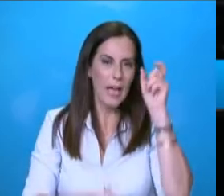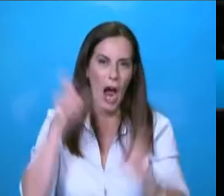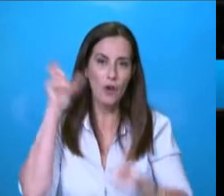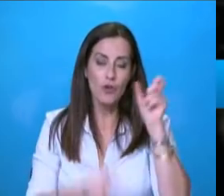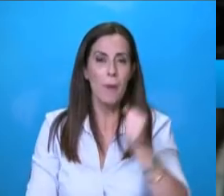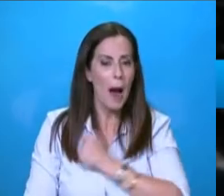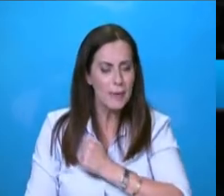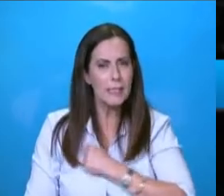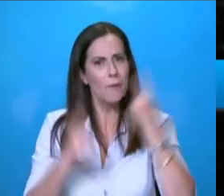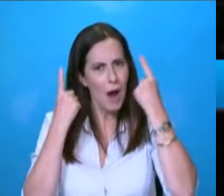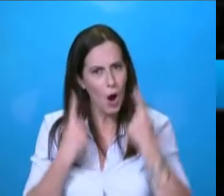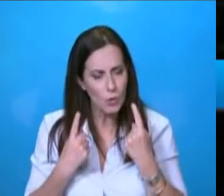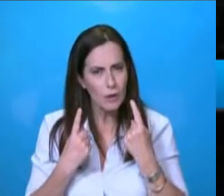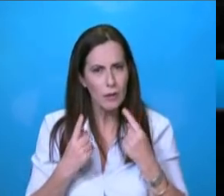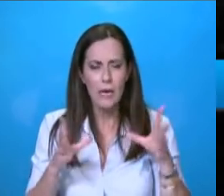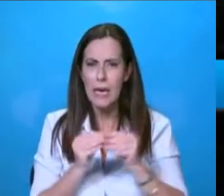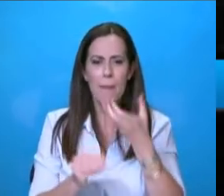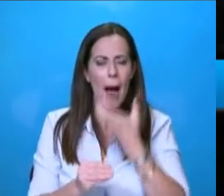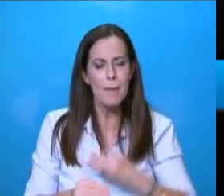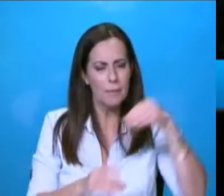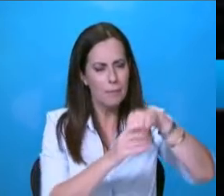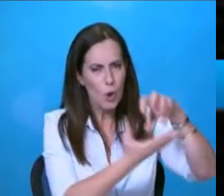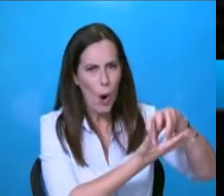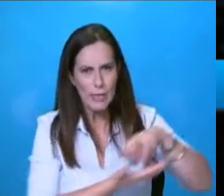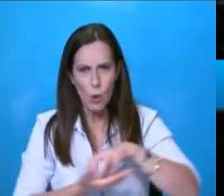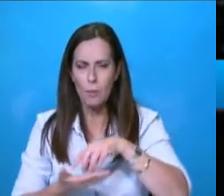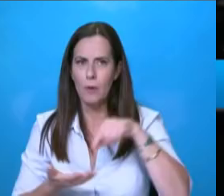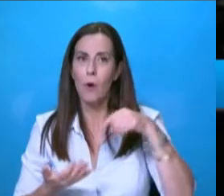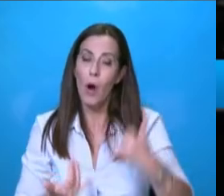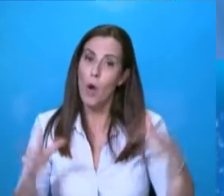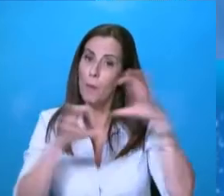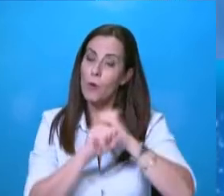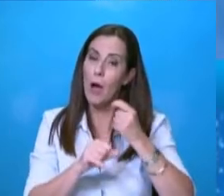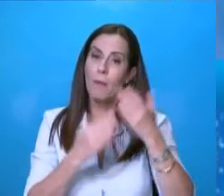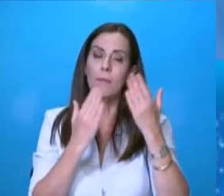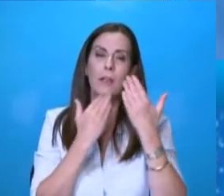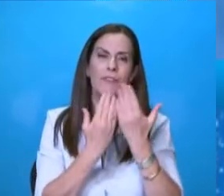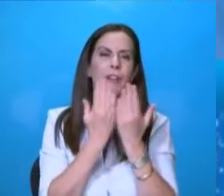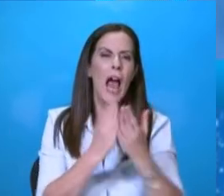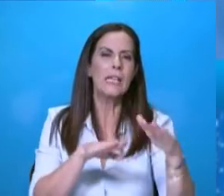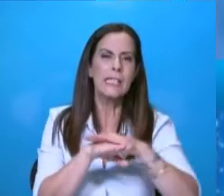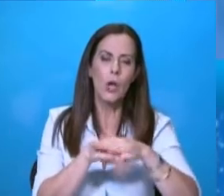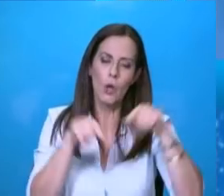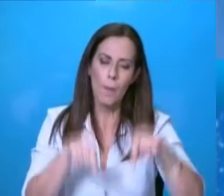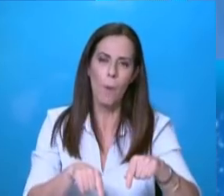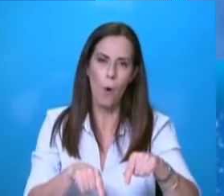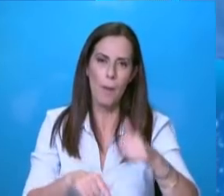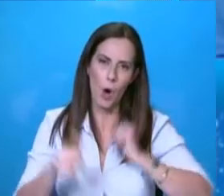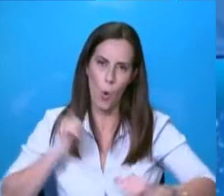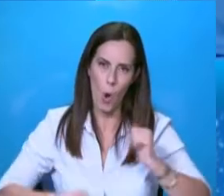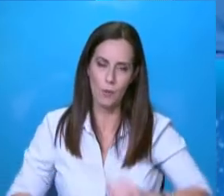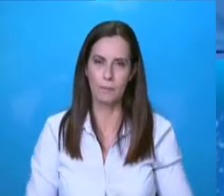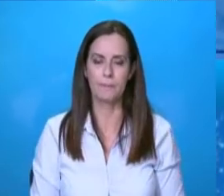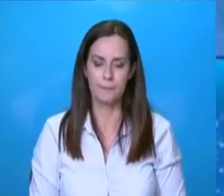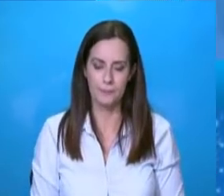המסורתי והחרדי דרך רבני הקהילות, כאן בערב, אולי גם סליחות בסוף הערב, כאן מיכל טוטו בחולון.